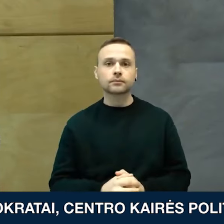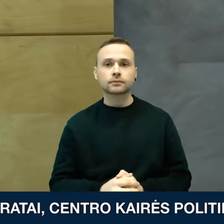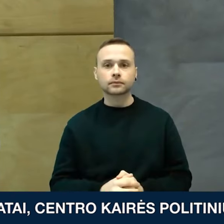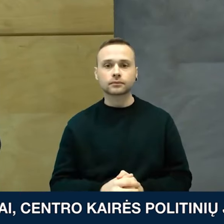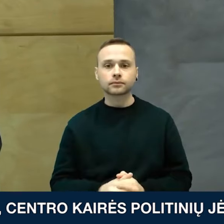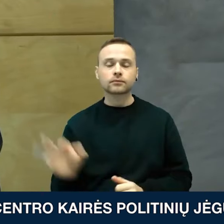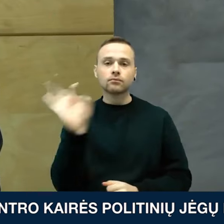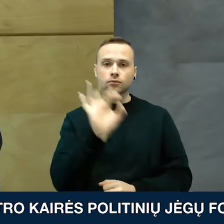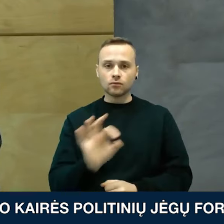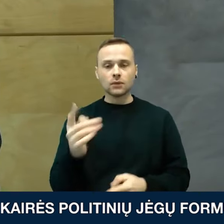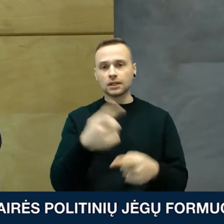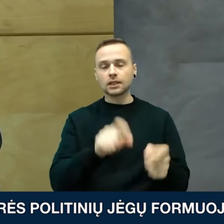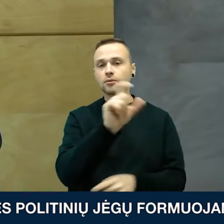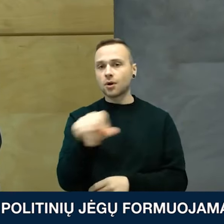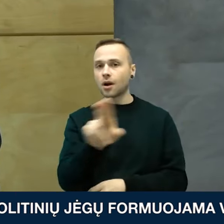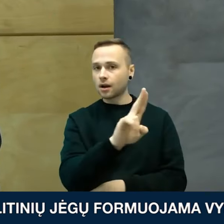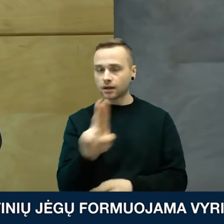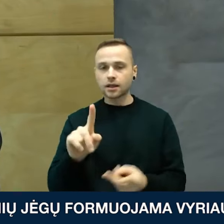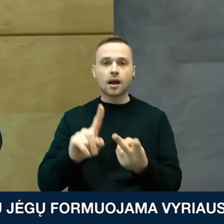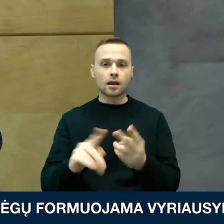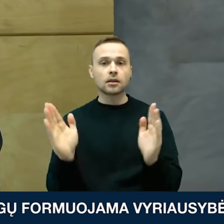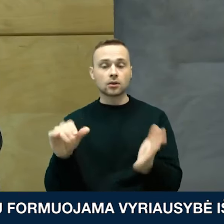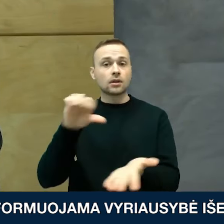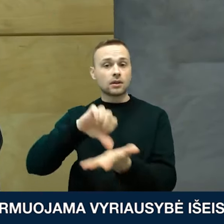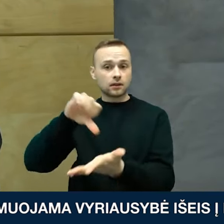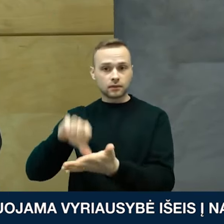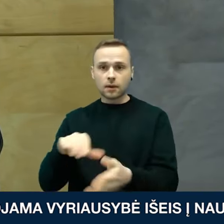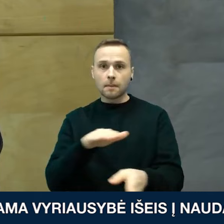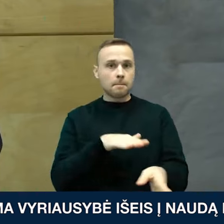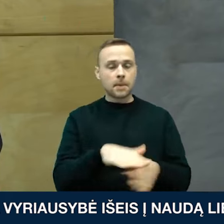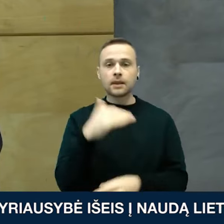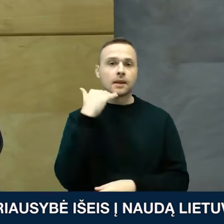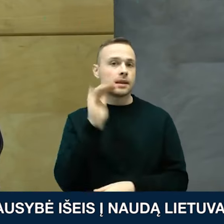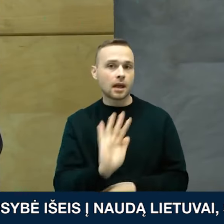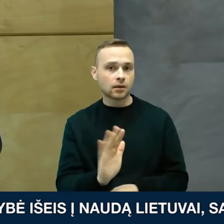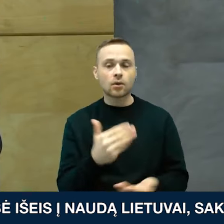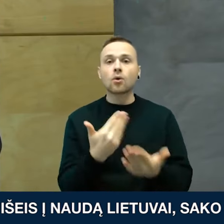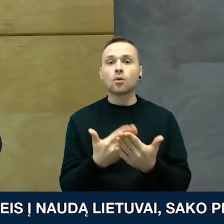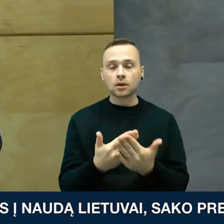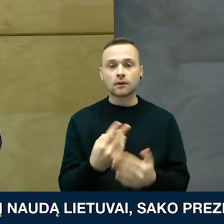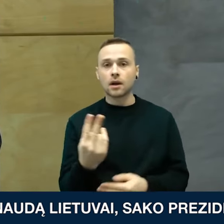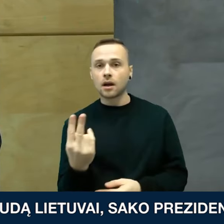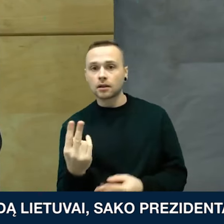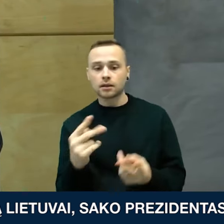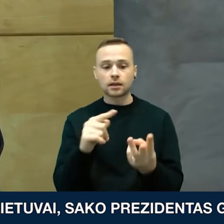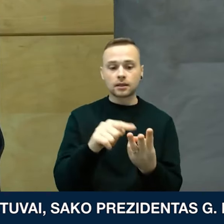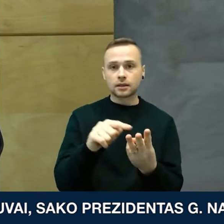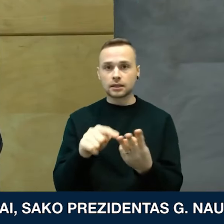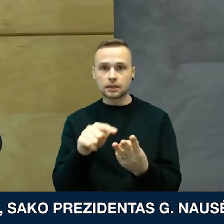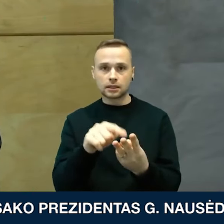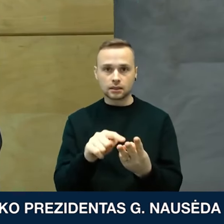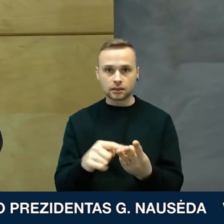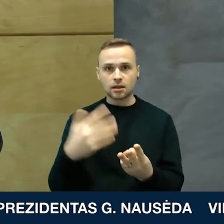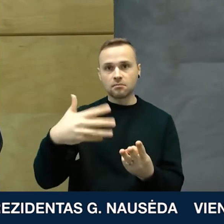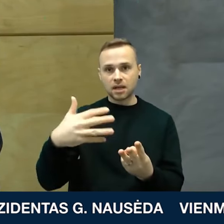dalies kandidatų dalyvausiančių antrame ture dar nėra galutinai aišku, kadangi skirtumas tarp antro ir trečio kandidato yra mažesnis nei